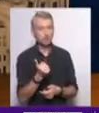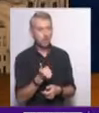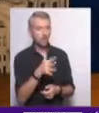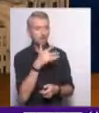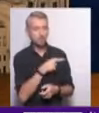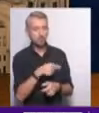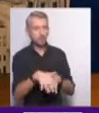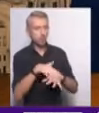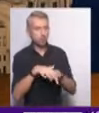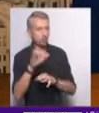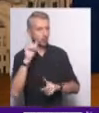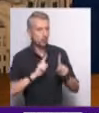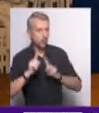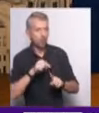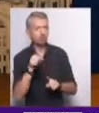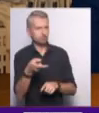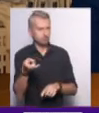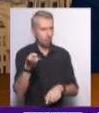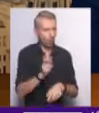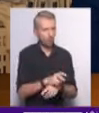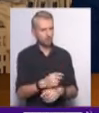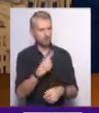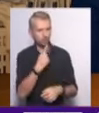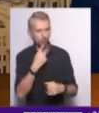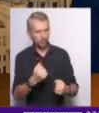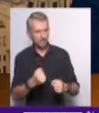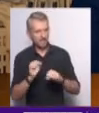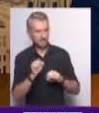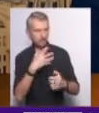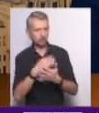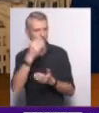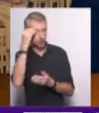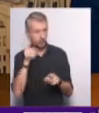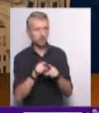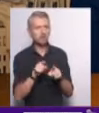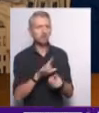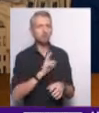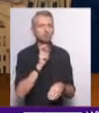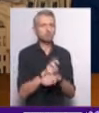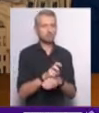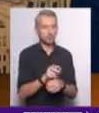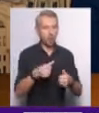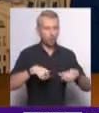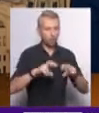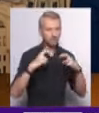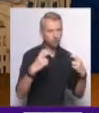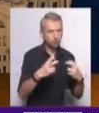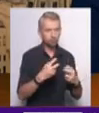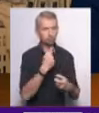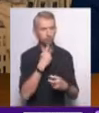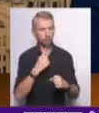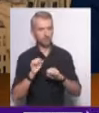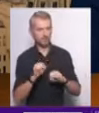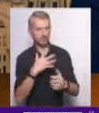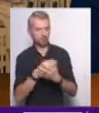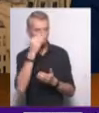громадських слухань він приходив, намагався захистити свою позицію. Так само він приходив на комісію, намагався захистити свою позицію. Але для мене, як